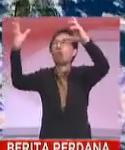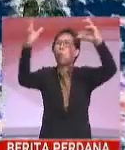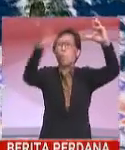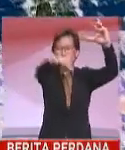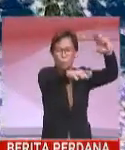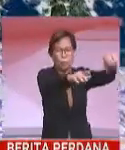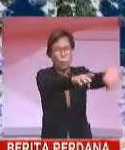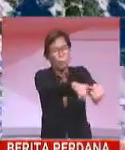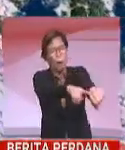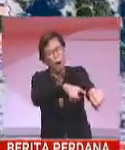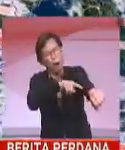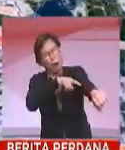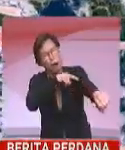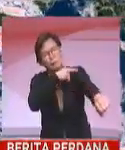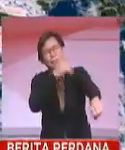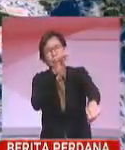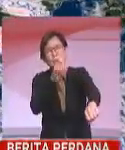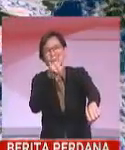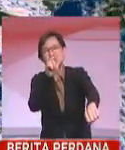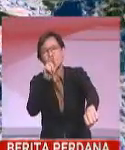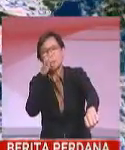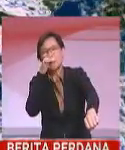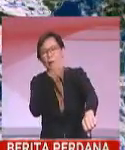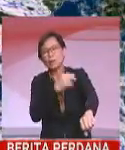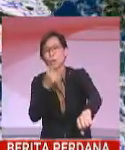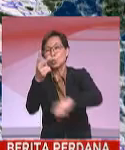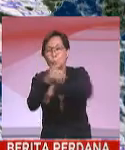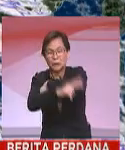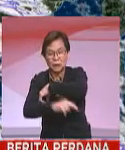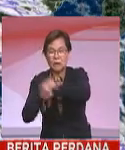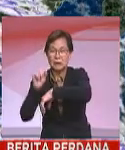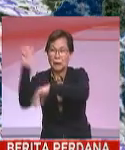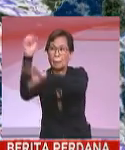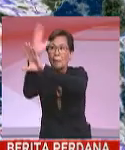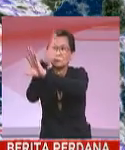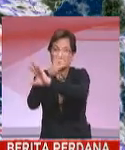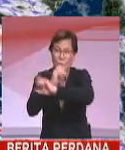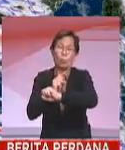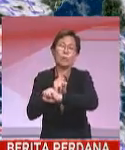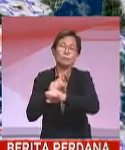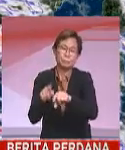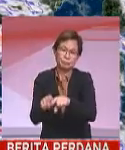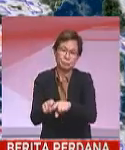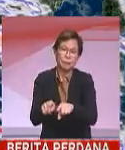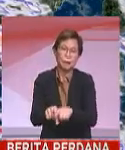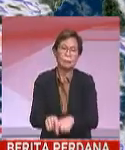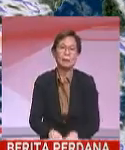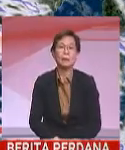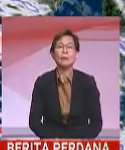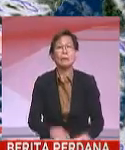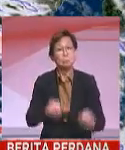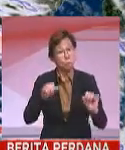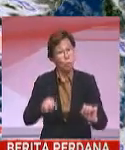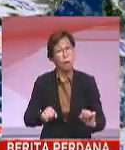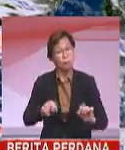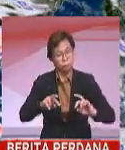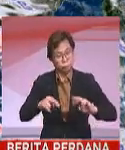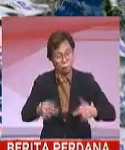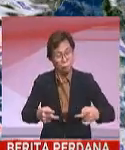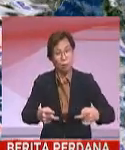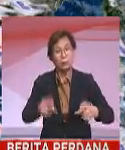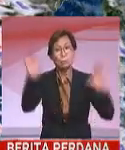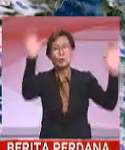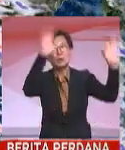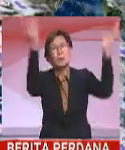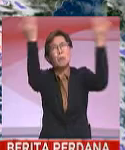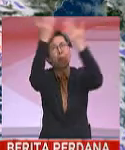Selat Melaka dan juga di kedua-dua negeri, Sabah dan juga negeri Sarawak. Keadaan ini boleh menyebabkan keran cuaca yang